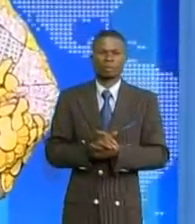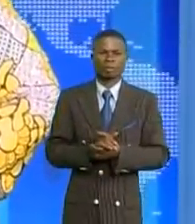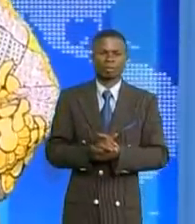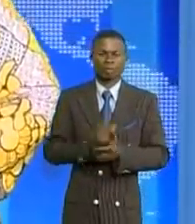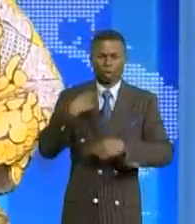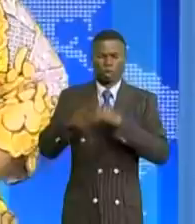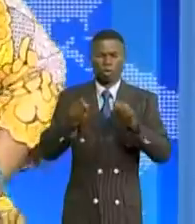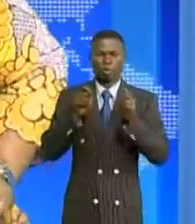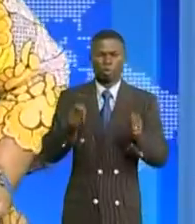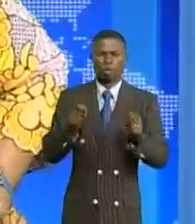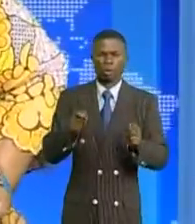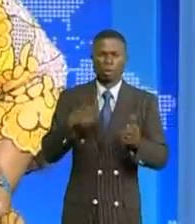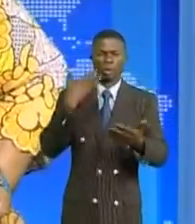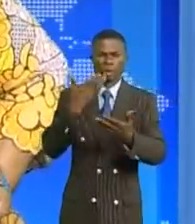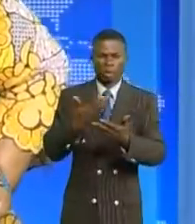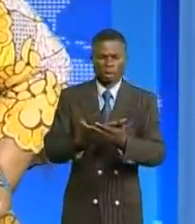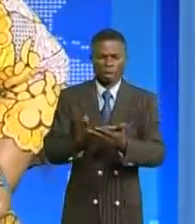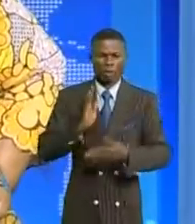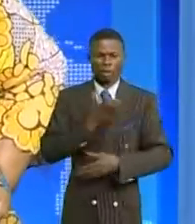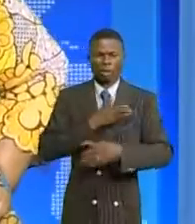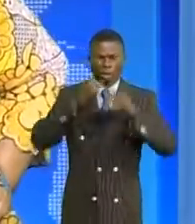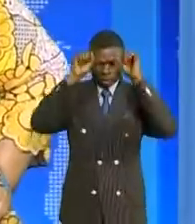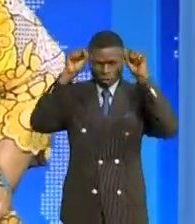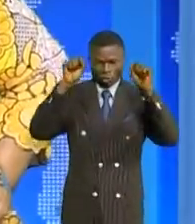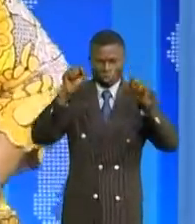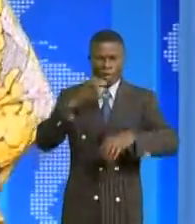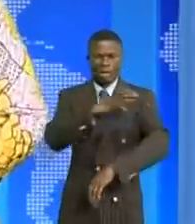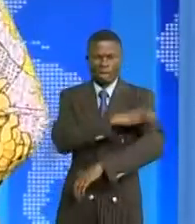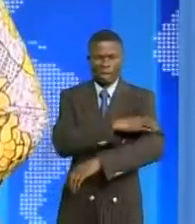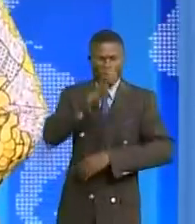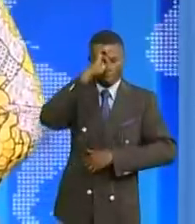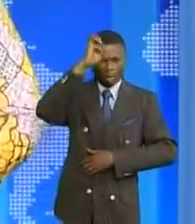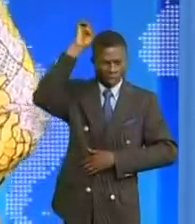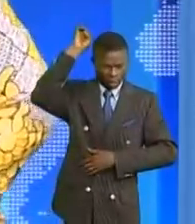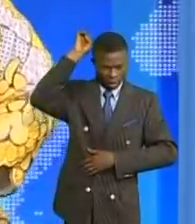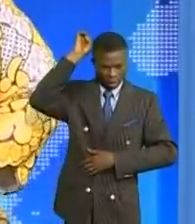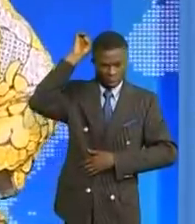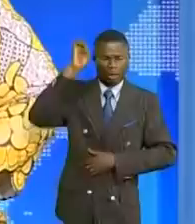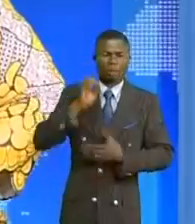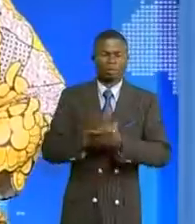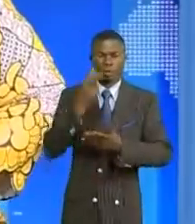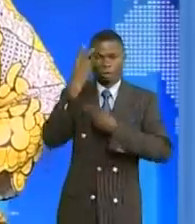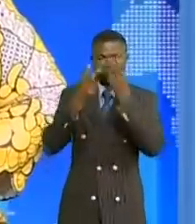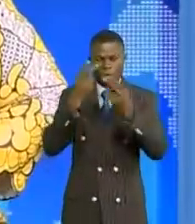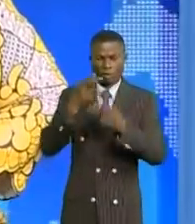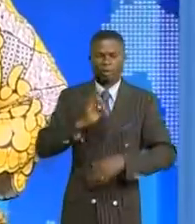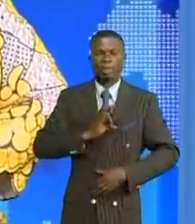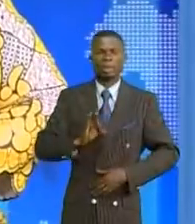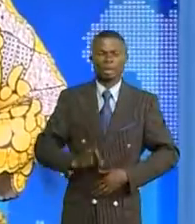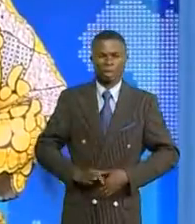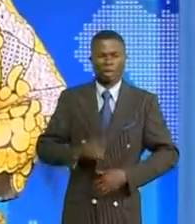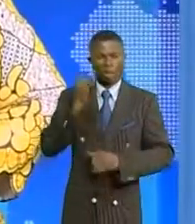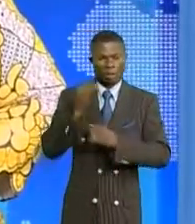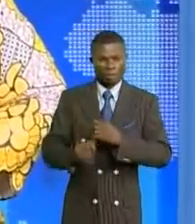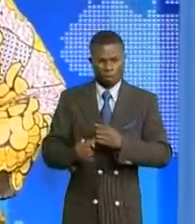ce journal par l'arrivée et du président de la république à addis abeba en ethiopie point de chute de la tournée de félix-antoine tshisekedi tshilombo